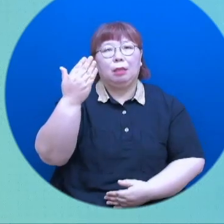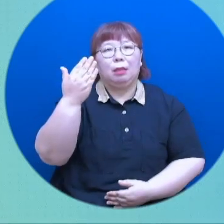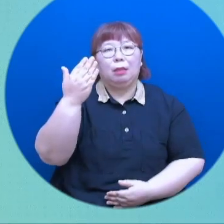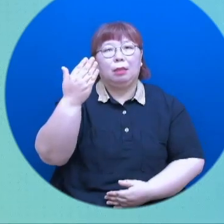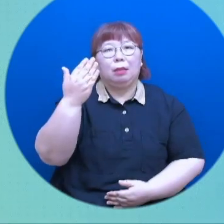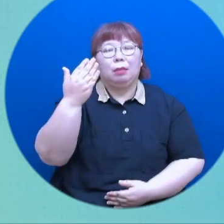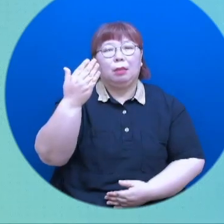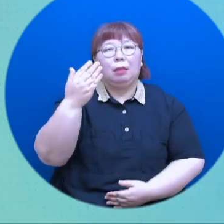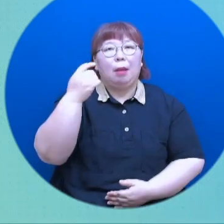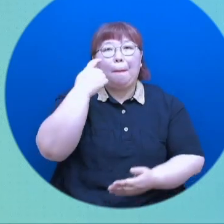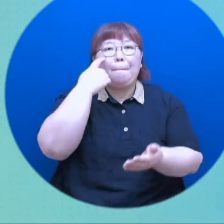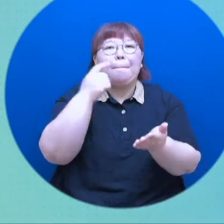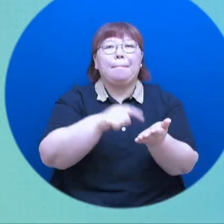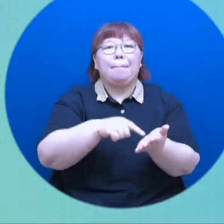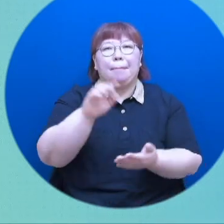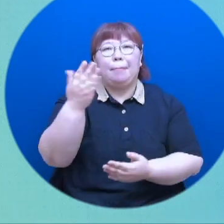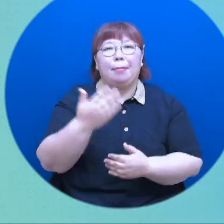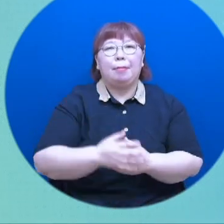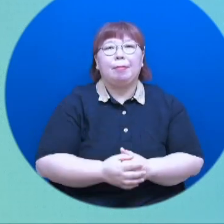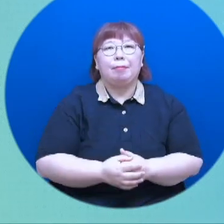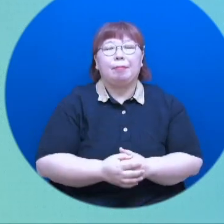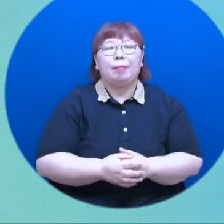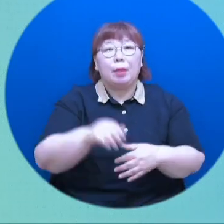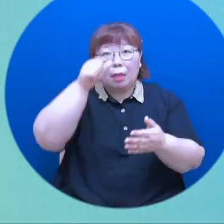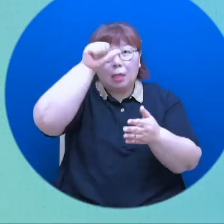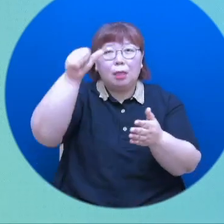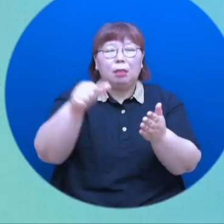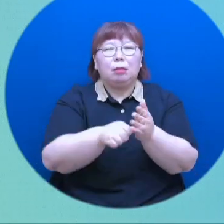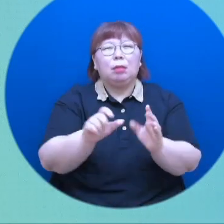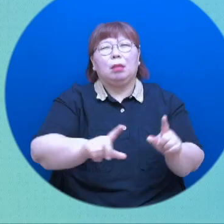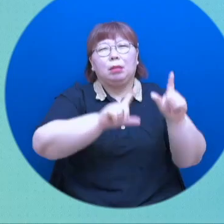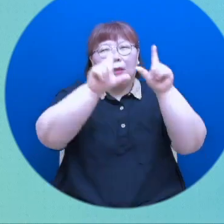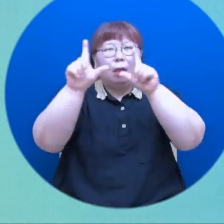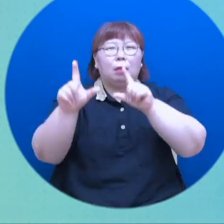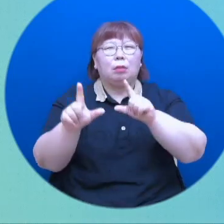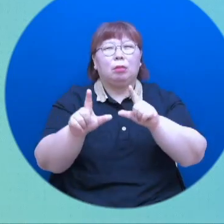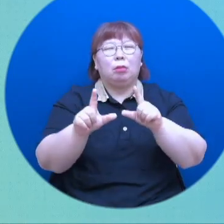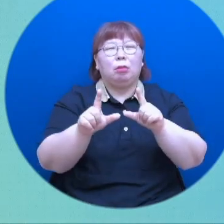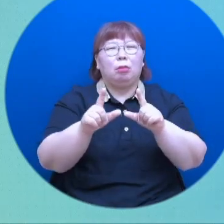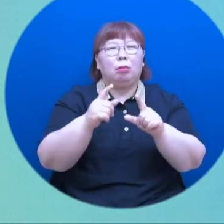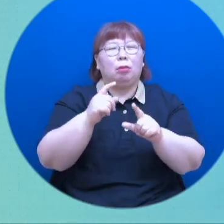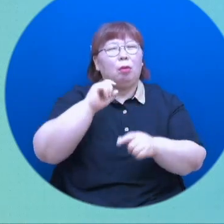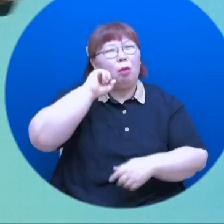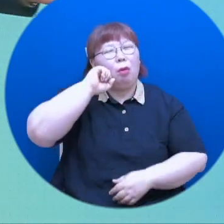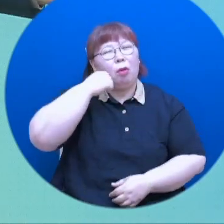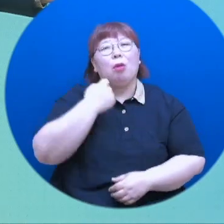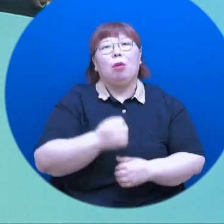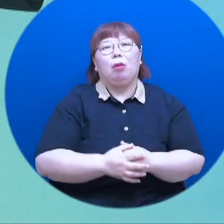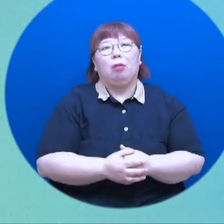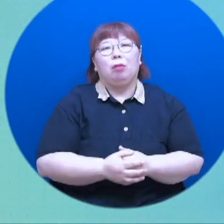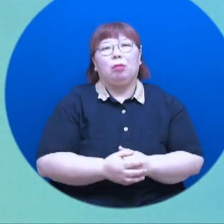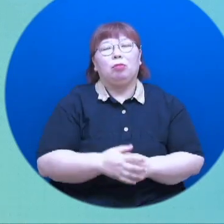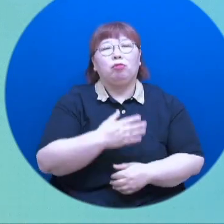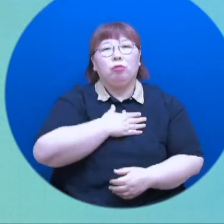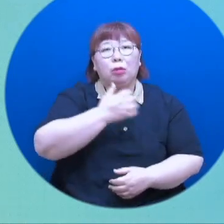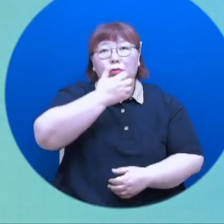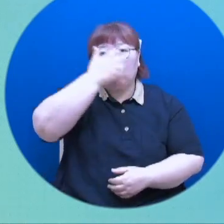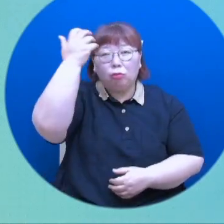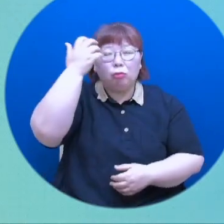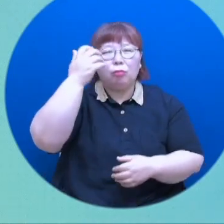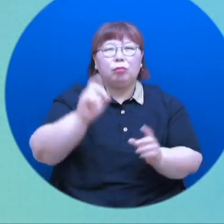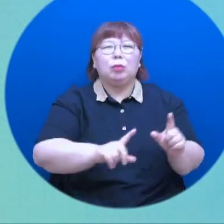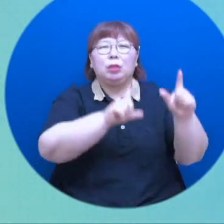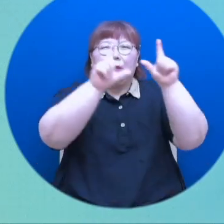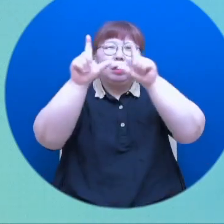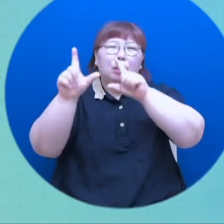발견하게 된 거죠. 인생 사는 건 녹록지 않아요. 우리에게는 우리의 꿈과 삶의